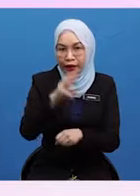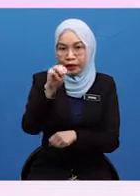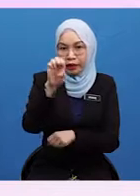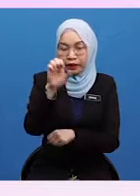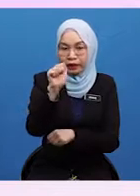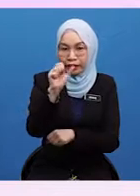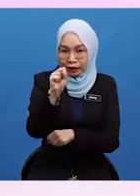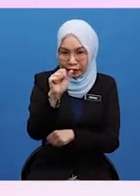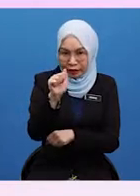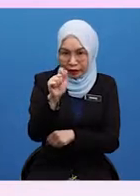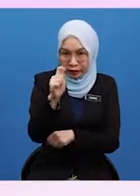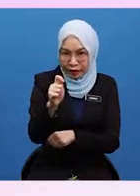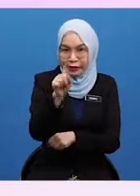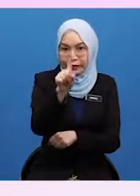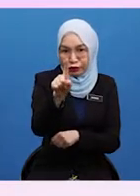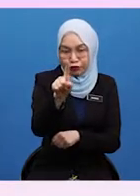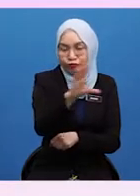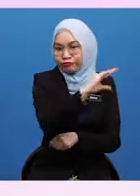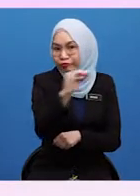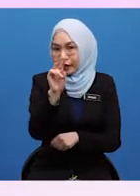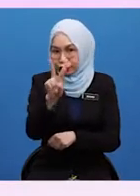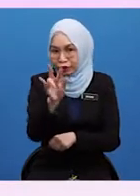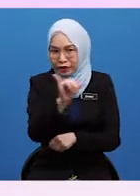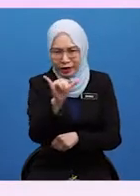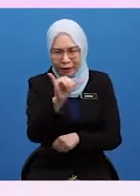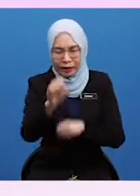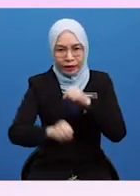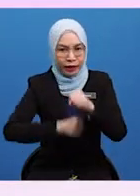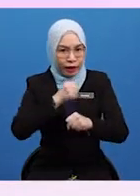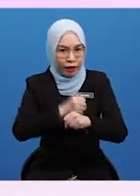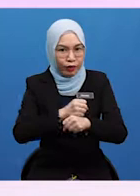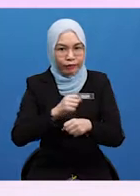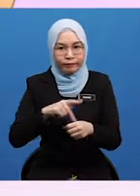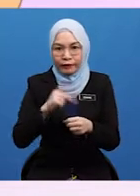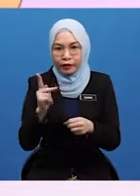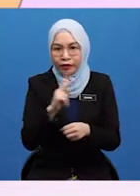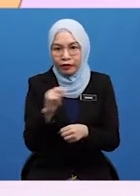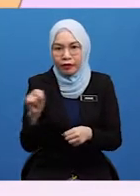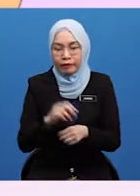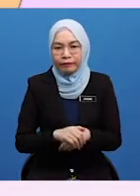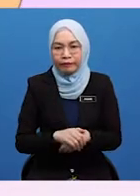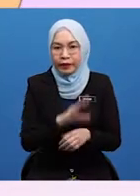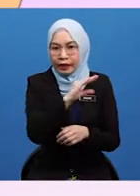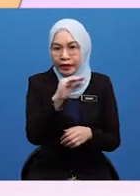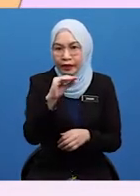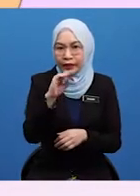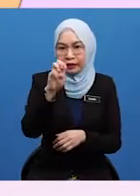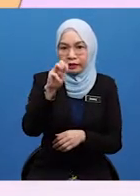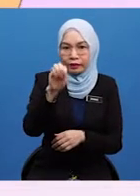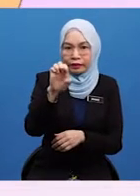1 manakah loh Messakh 30 dilancarkan pada 12-12-2012